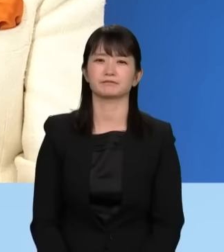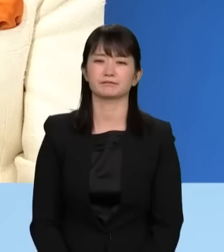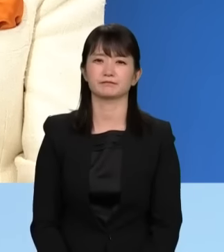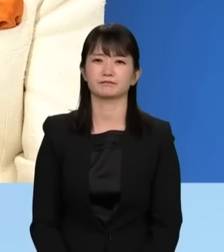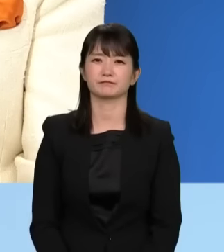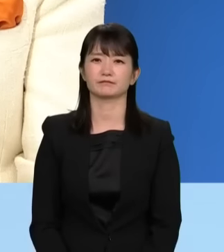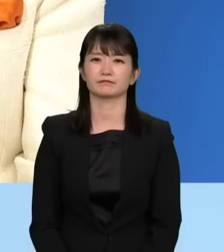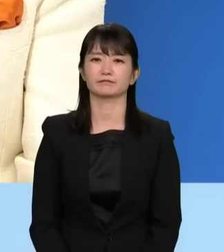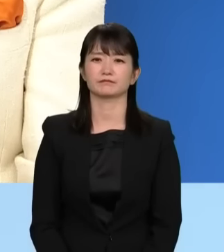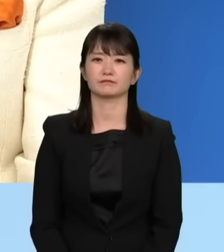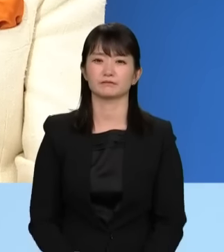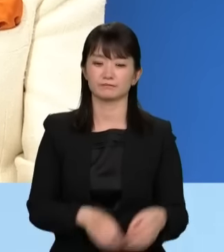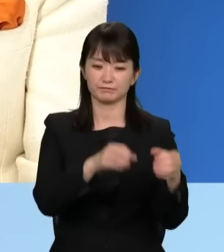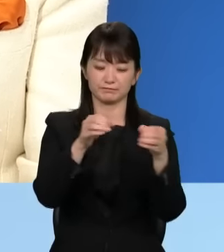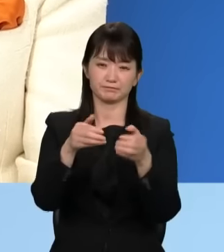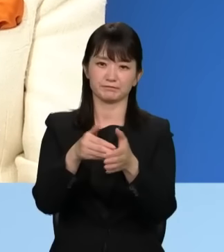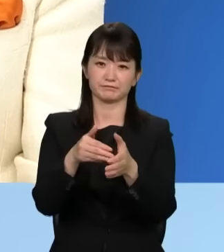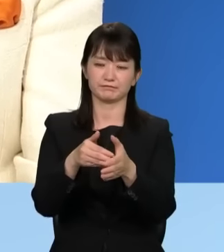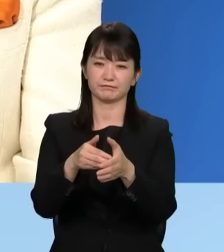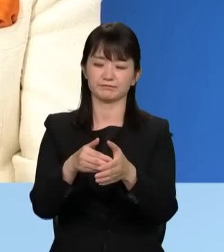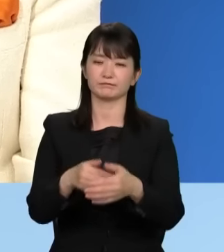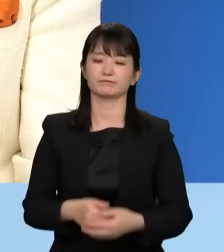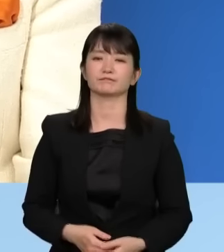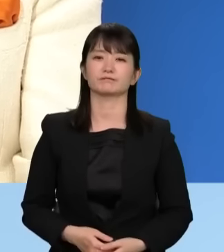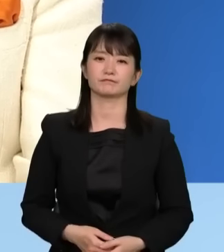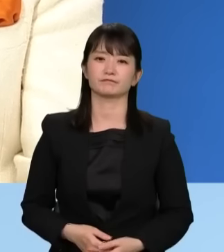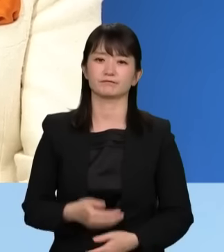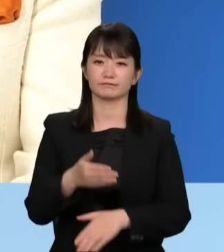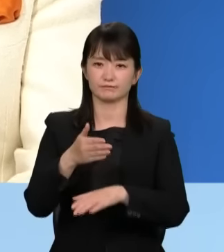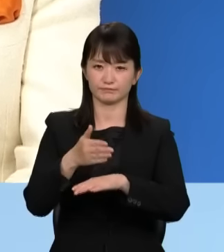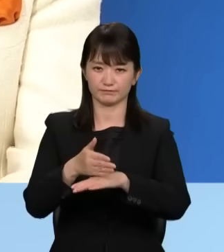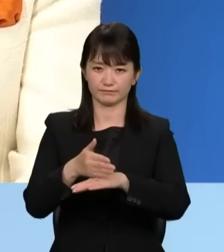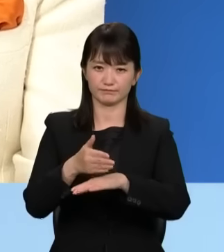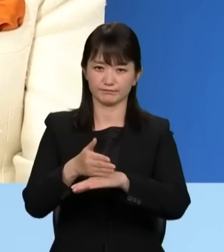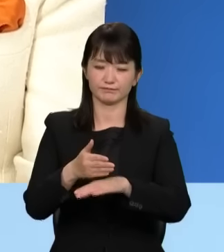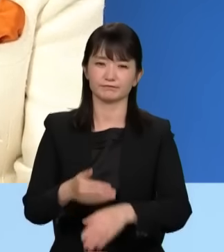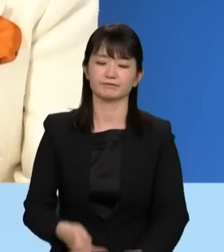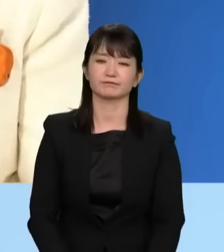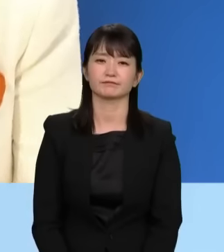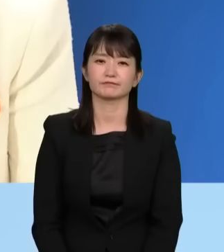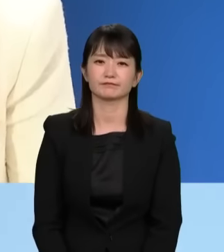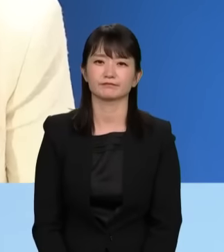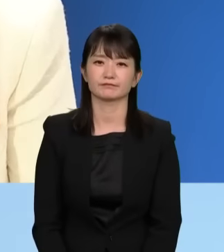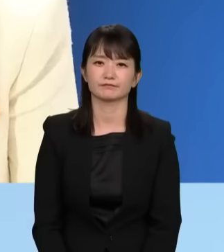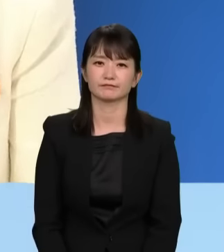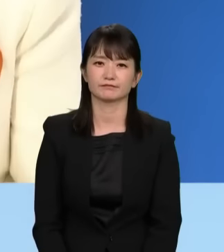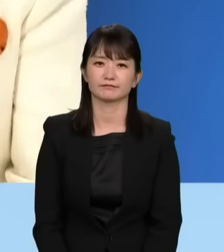오늘은 그럼 말씀 여기까지 들어보겠습니다 개혁신당 허은나 대표였습니다 나와주셔서 고맙습니다